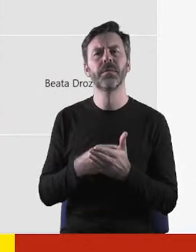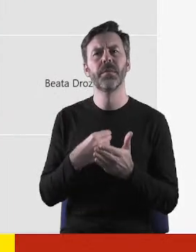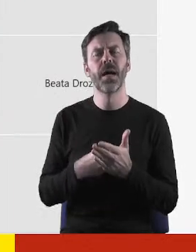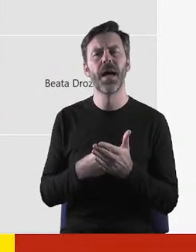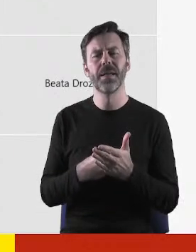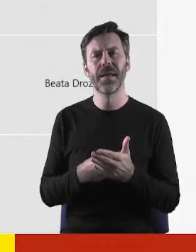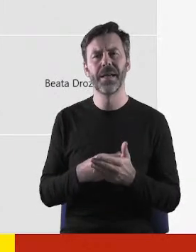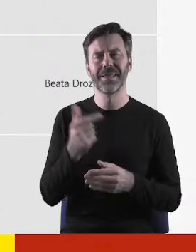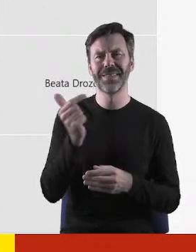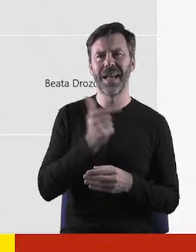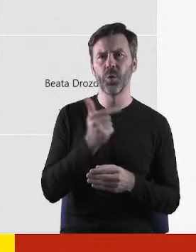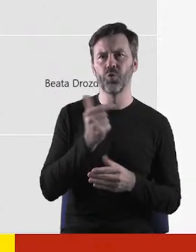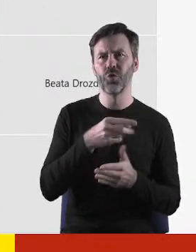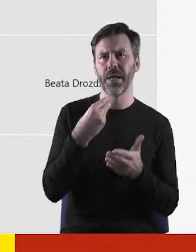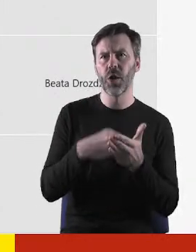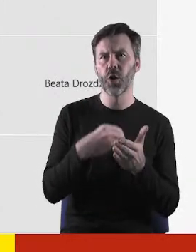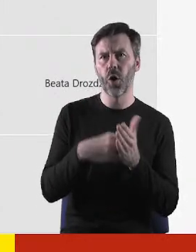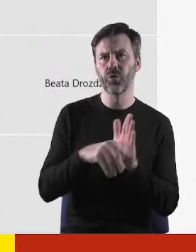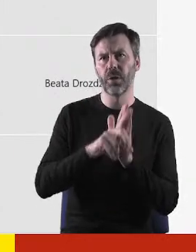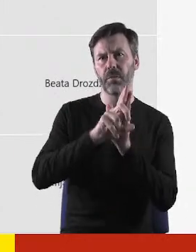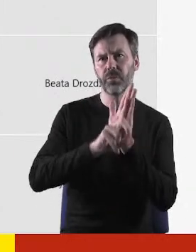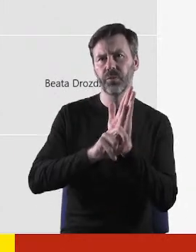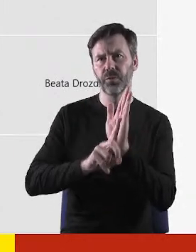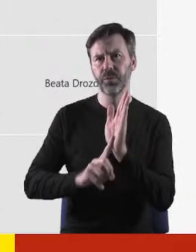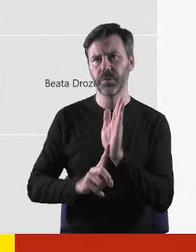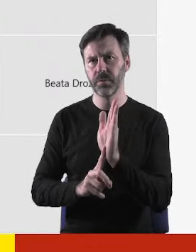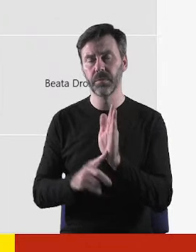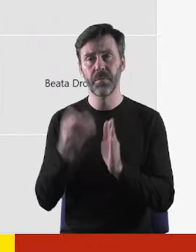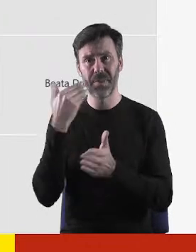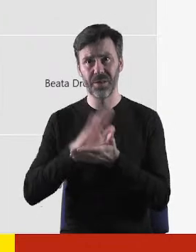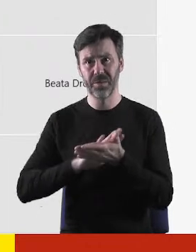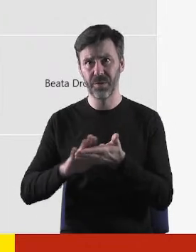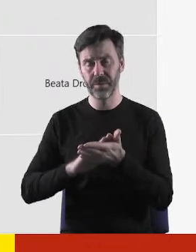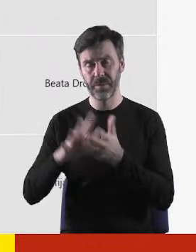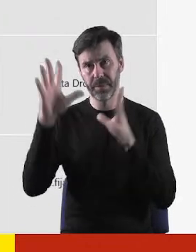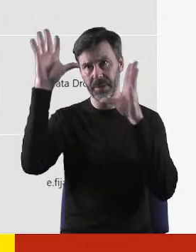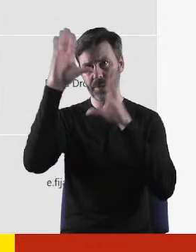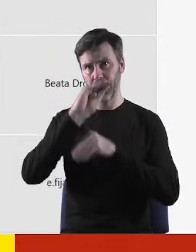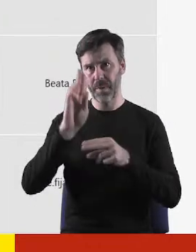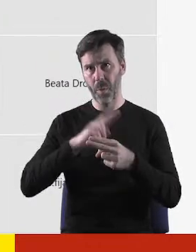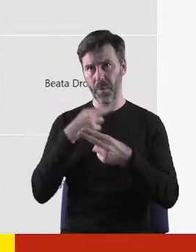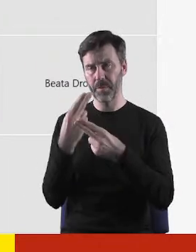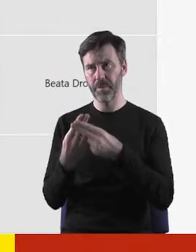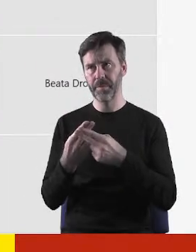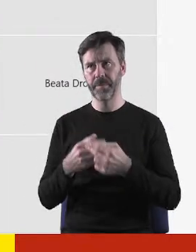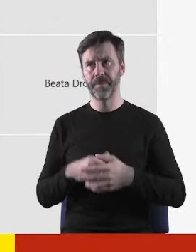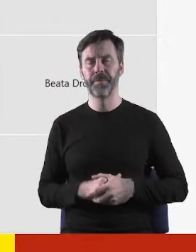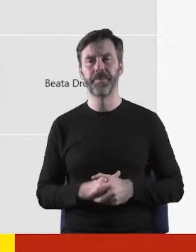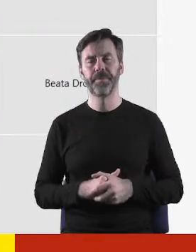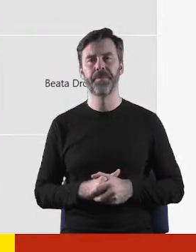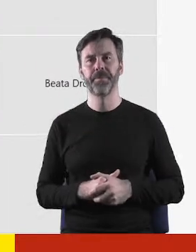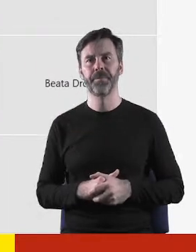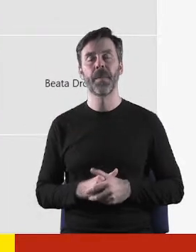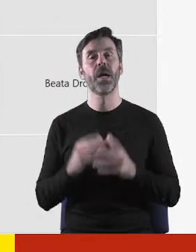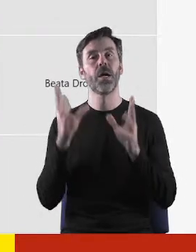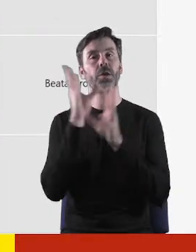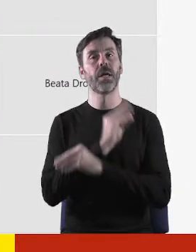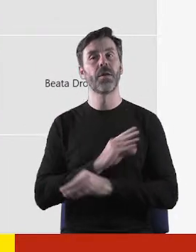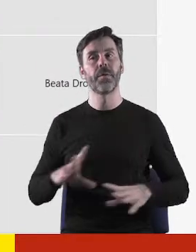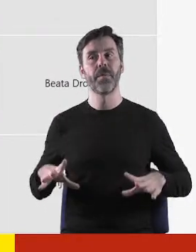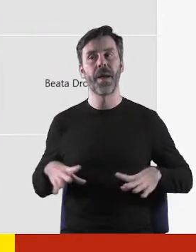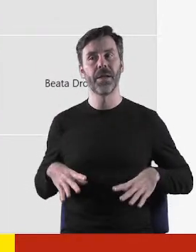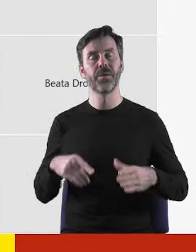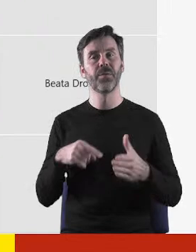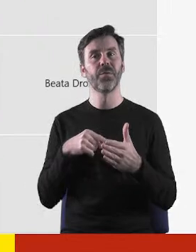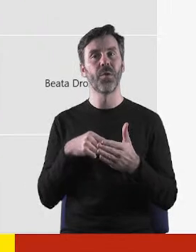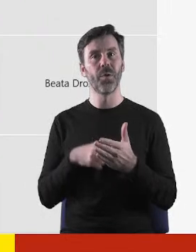długu. Przepraszam, no gdzieś to w ferworze dzisiejszej sesji mi umknęło. Szanowni państwo, jest to ewidentnie